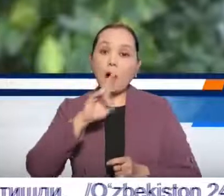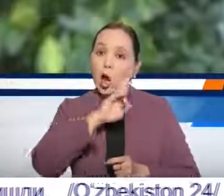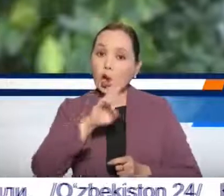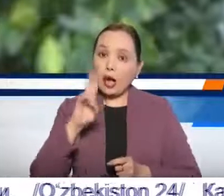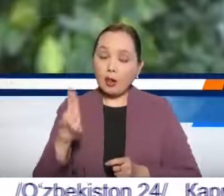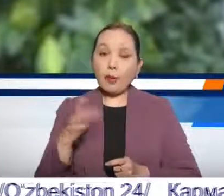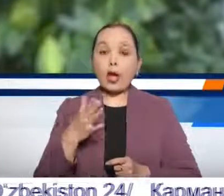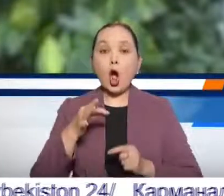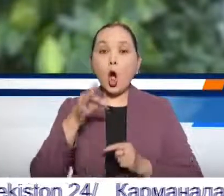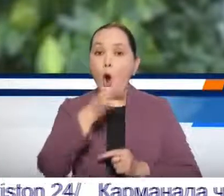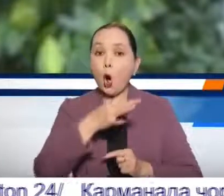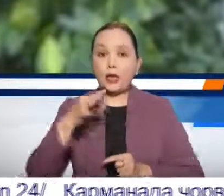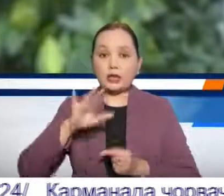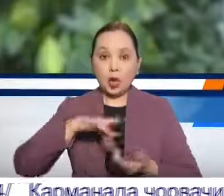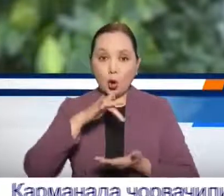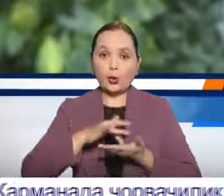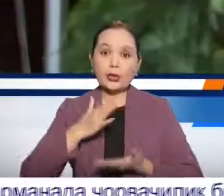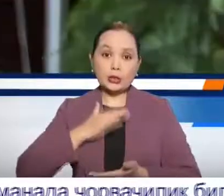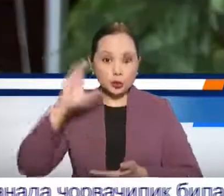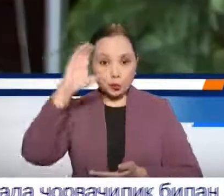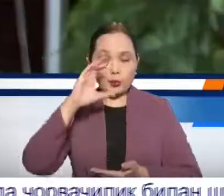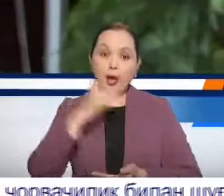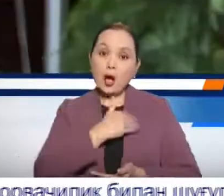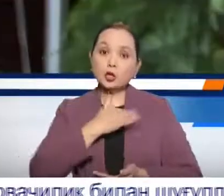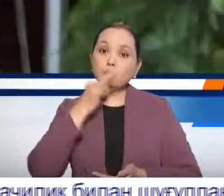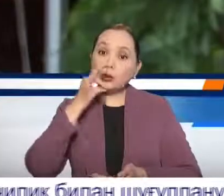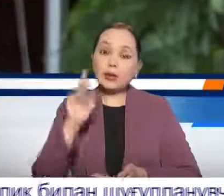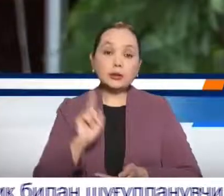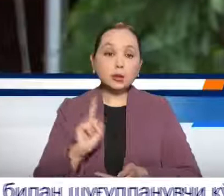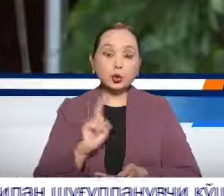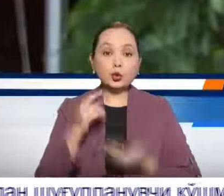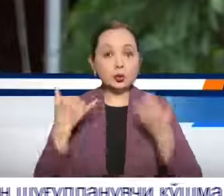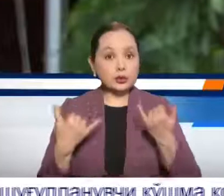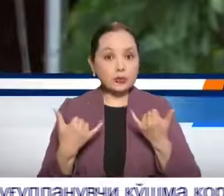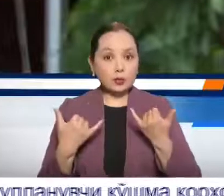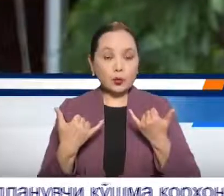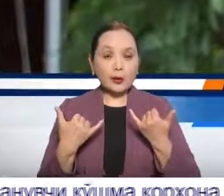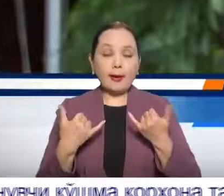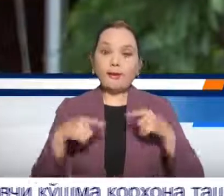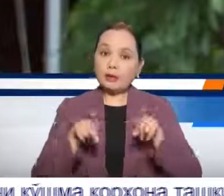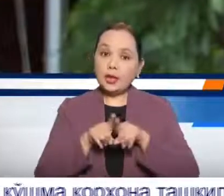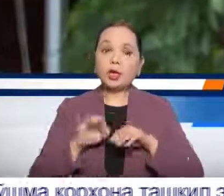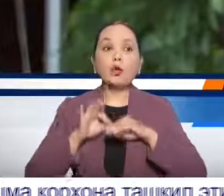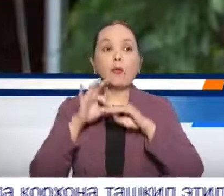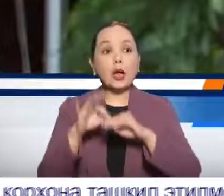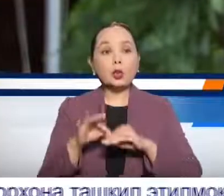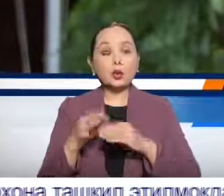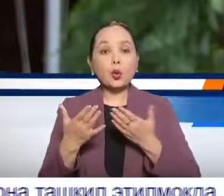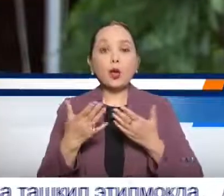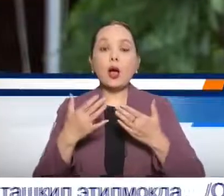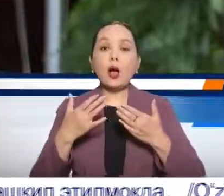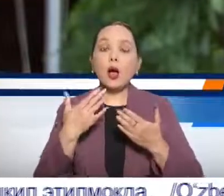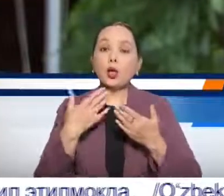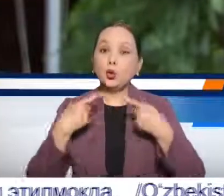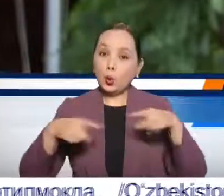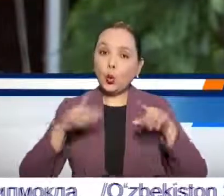Каракалпакстан, областях и городах нашего Узбекистана. Хочу сказать, что сегодня также прошло и другое наше